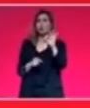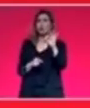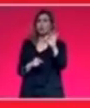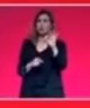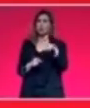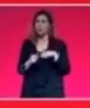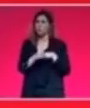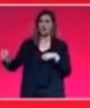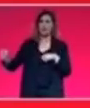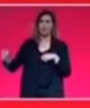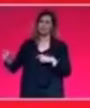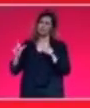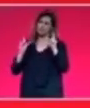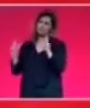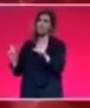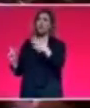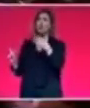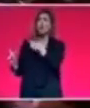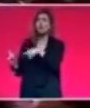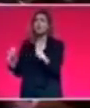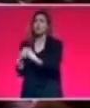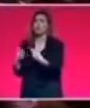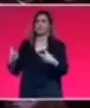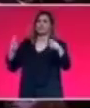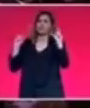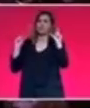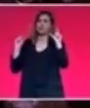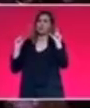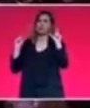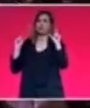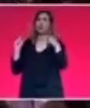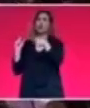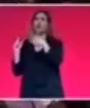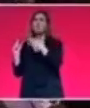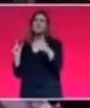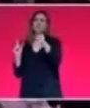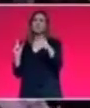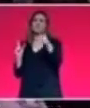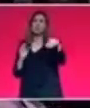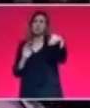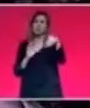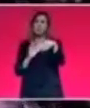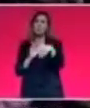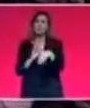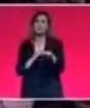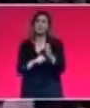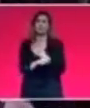αμφιλελευθερισμό που υπονομεύουν τη δημοκρατία και βυθίζουν τις κοινωνίες στον κατακερματισμό και στην